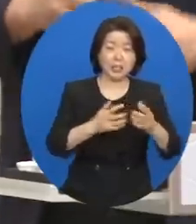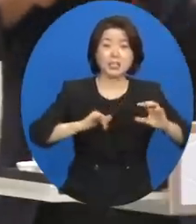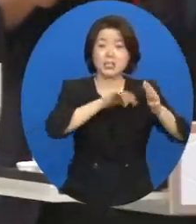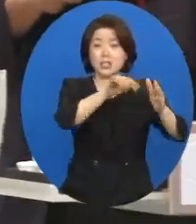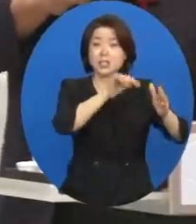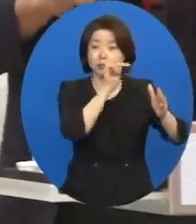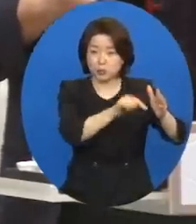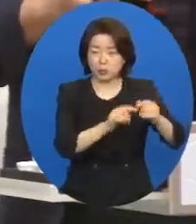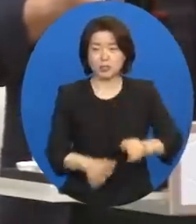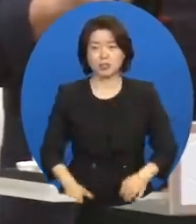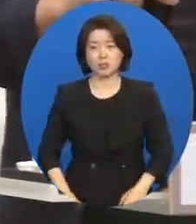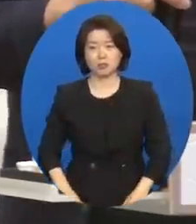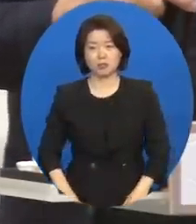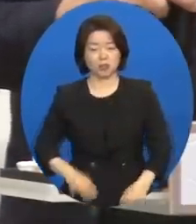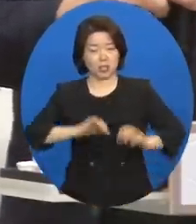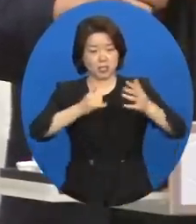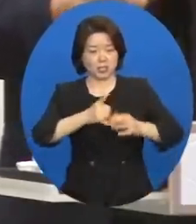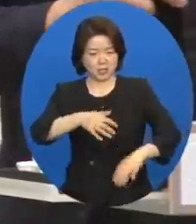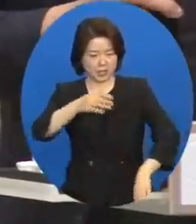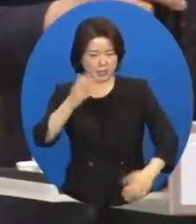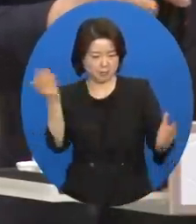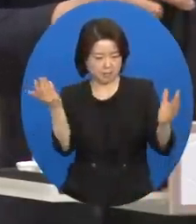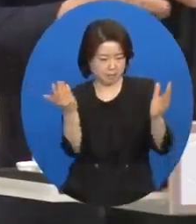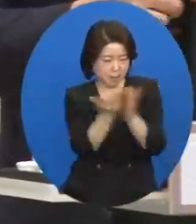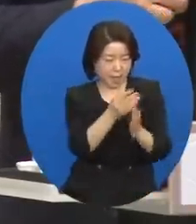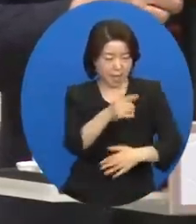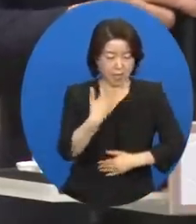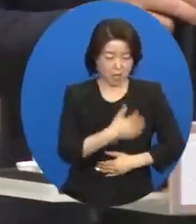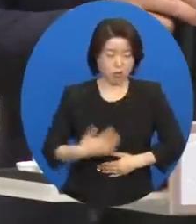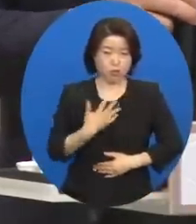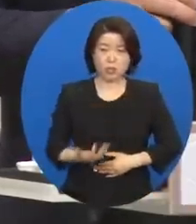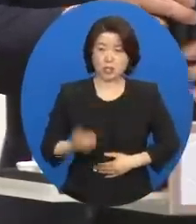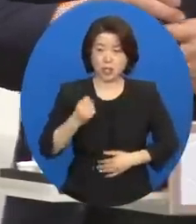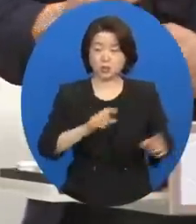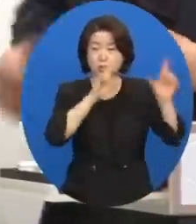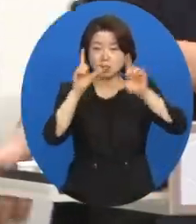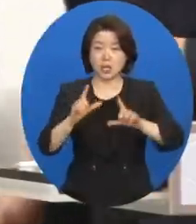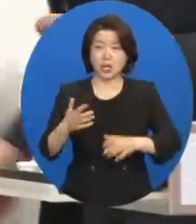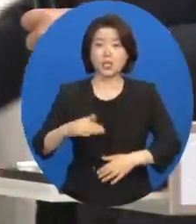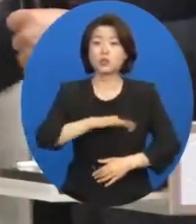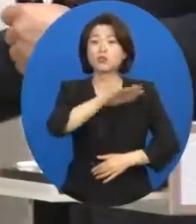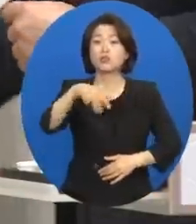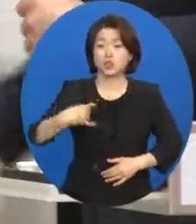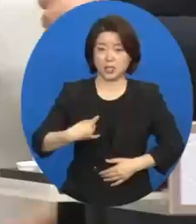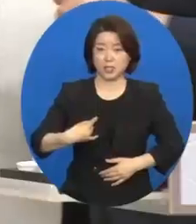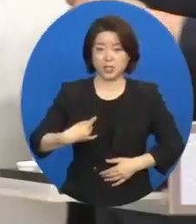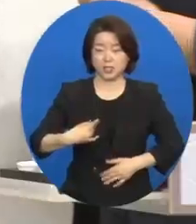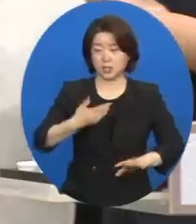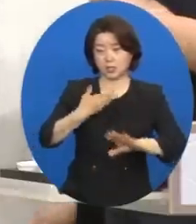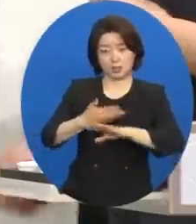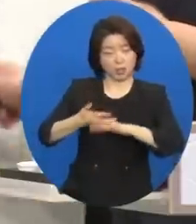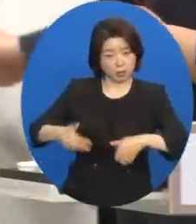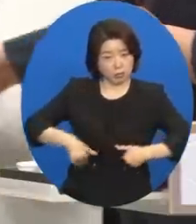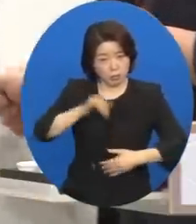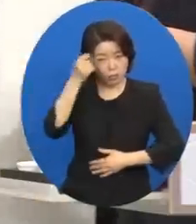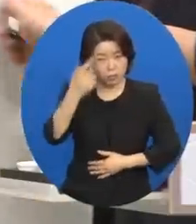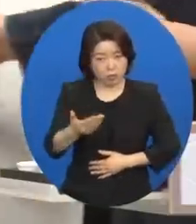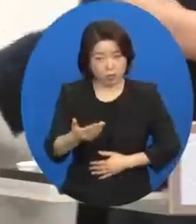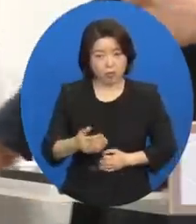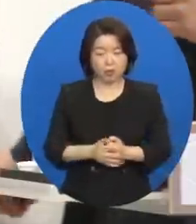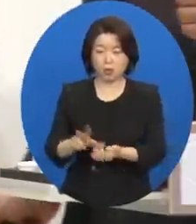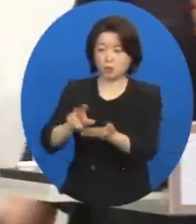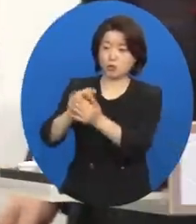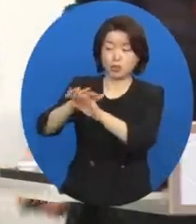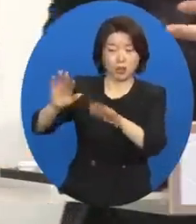한복판에서 세상에 가장 최적화된 육신을 입고 살아가는 우리에게 다른 뭐가 필요가 있겠어요? 문제